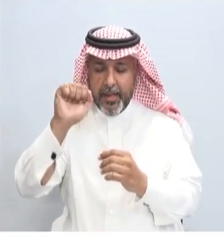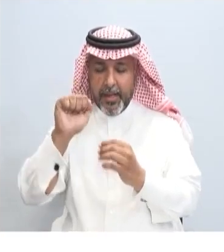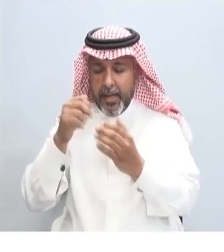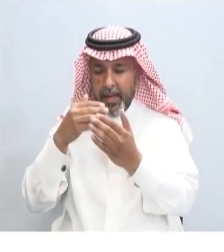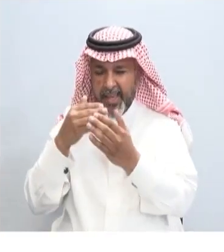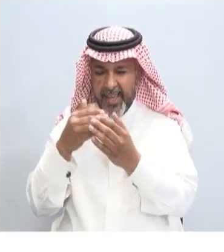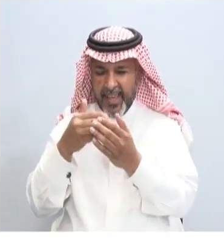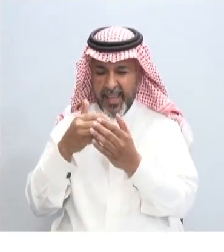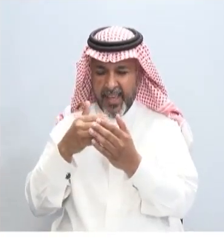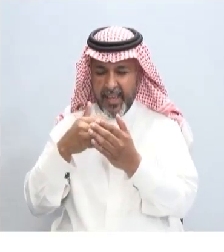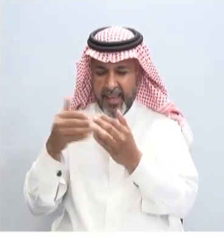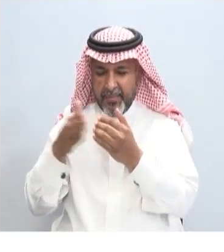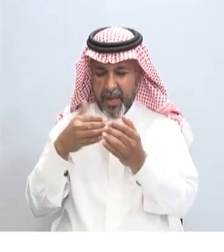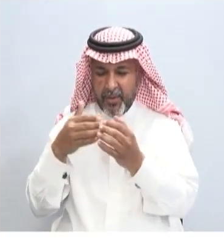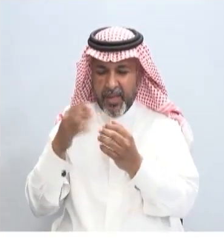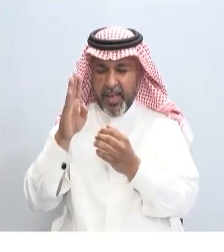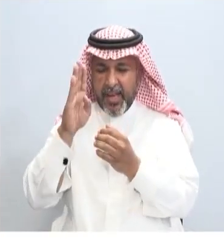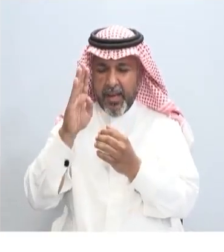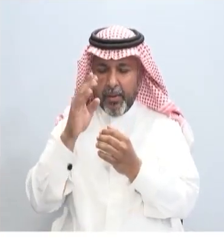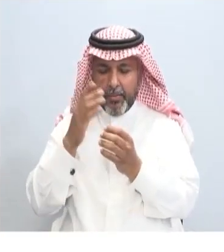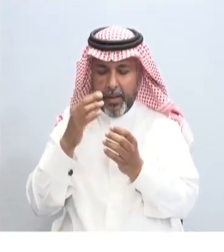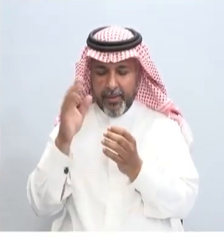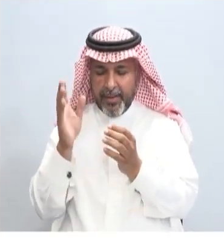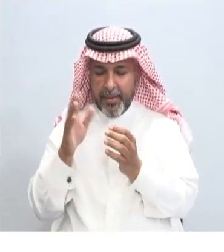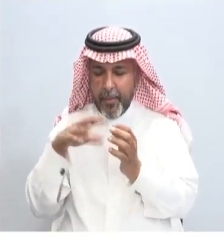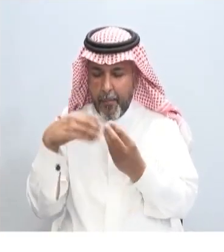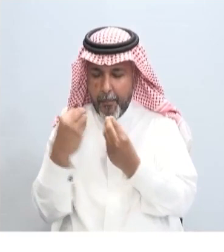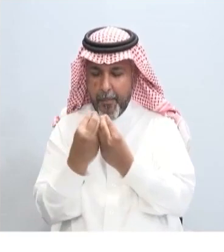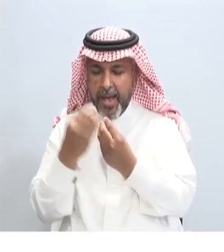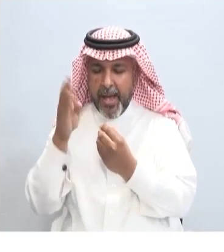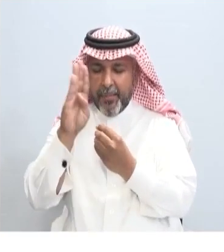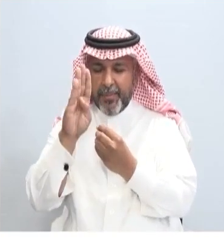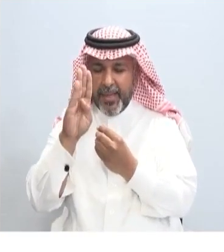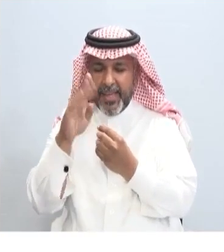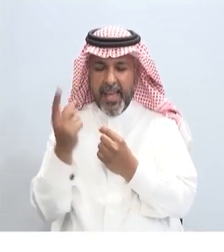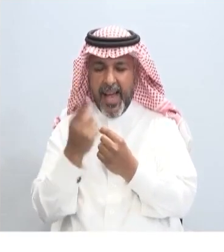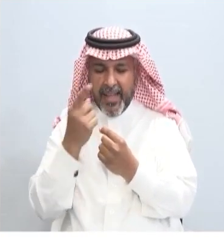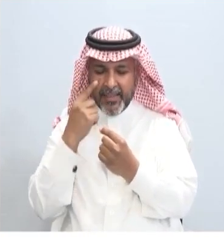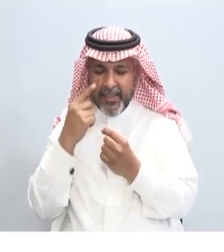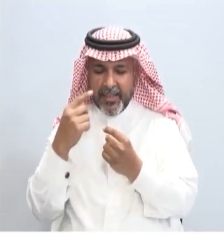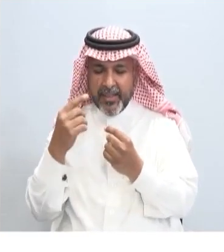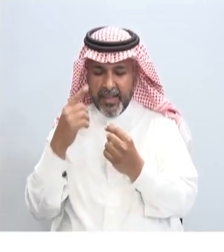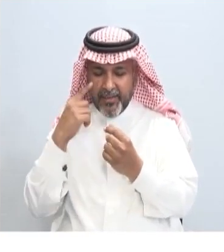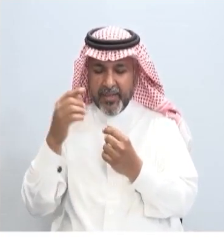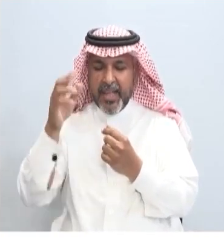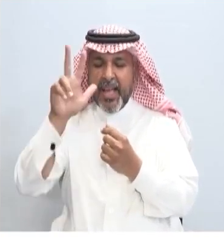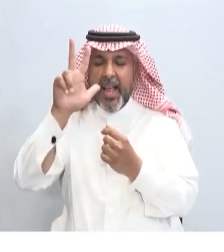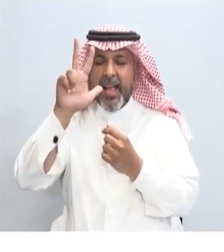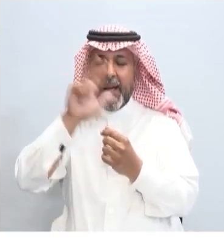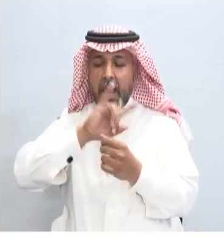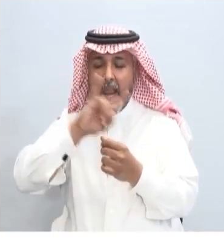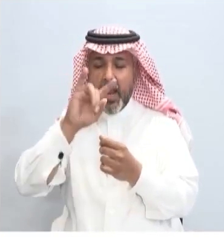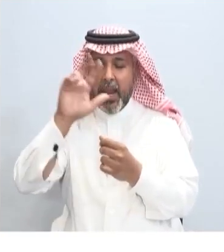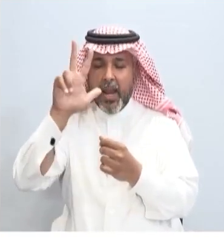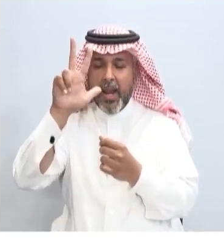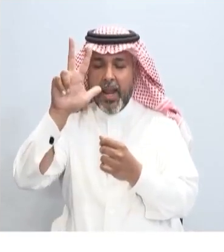احتمال حدوث الا a لا يؤثر في احتمال حدوث البي وتكون الحادثتين غير مستقلتين اذا